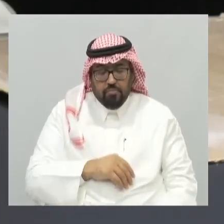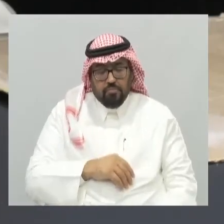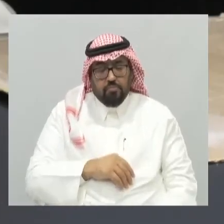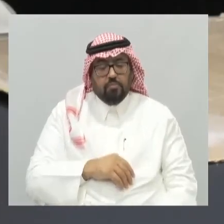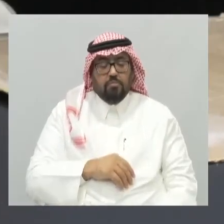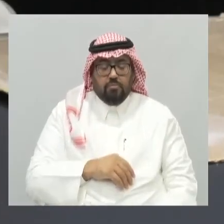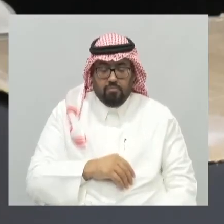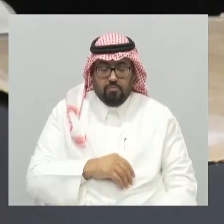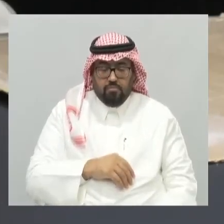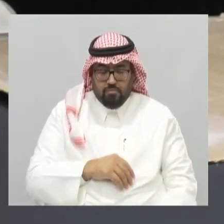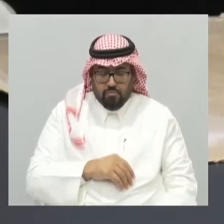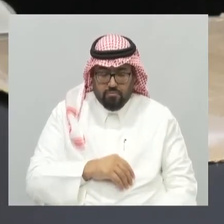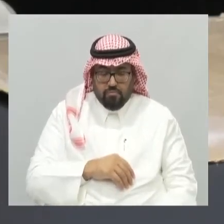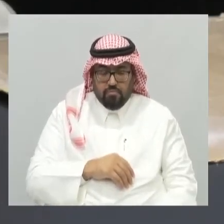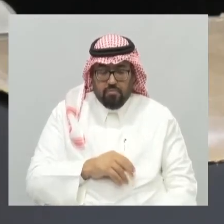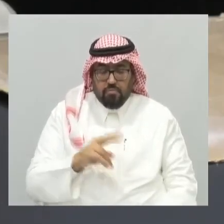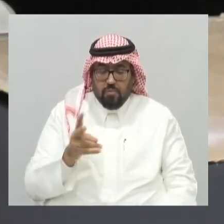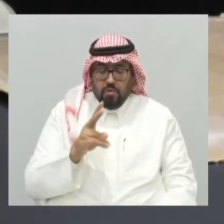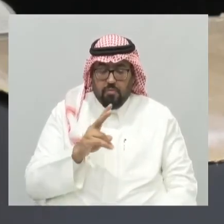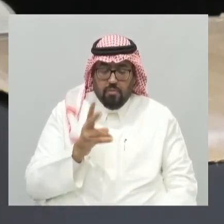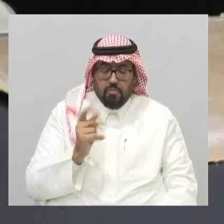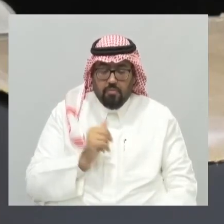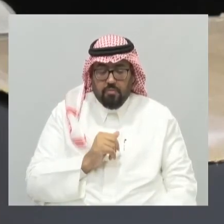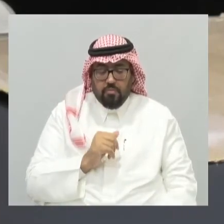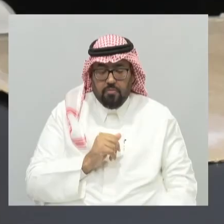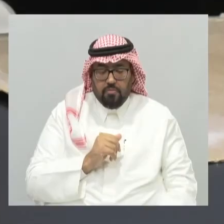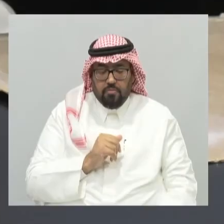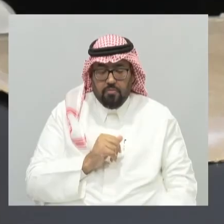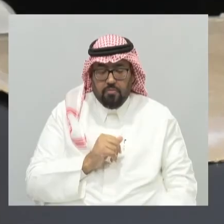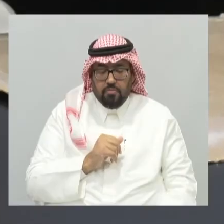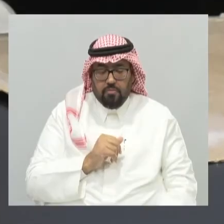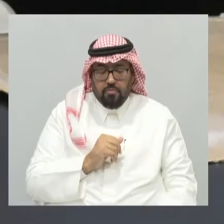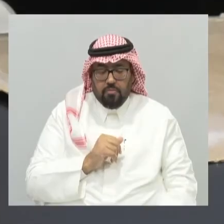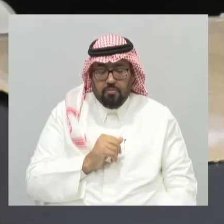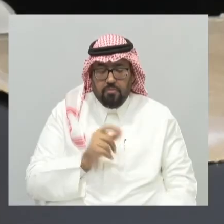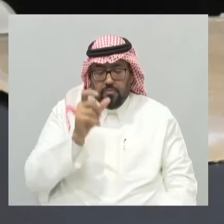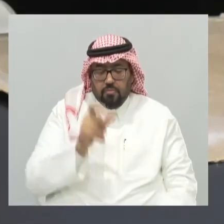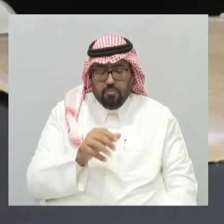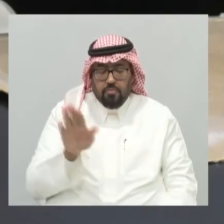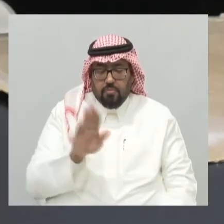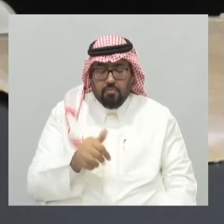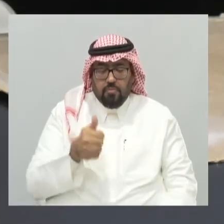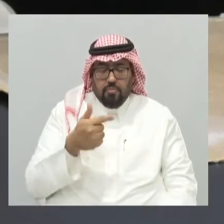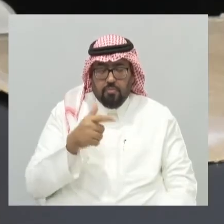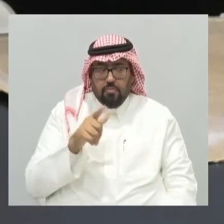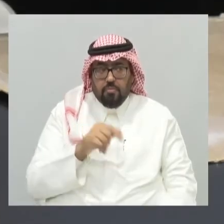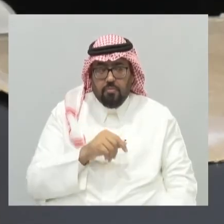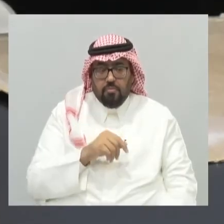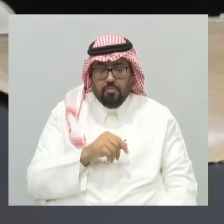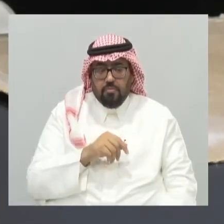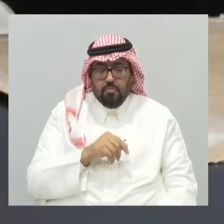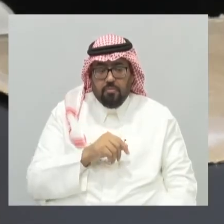الكاس او الكؤوس الثلاثه مختلفه طيب شكل السائل هنا كيف